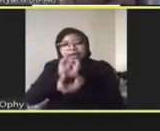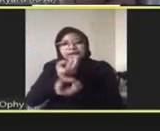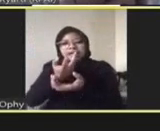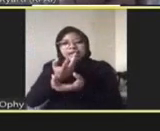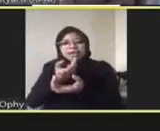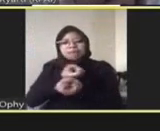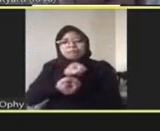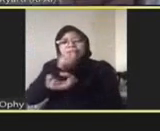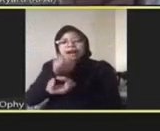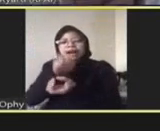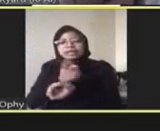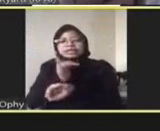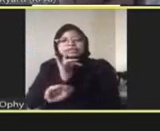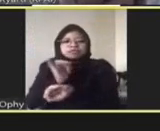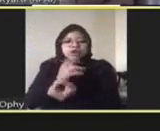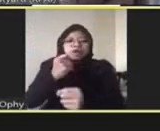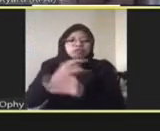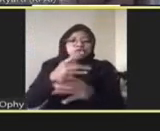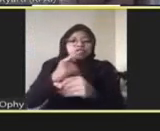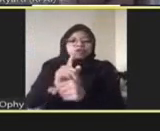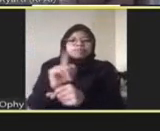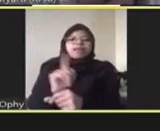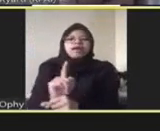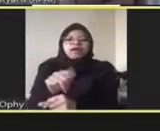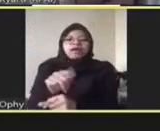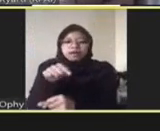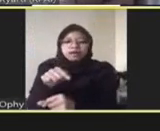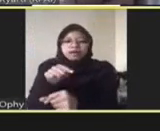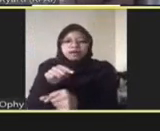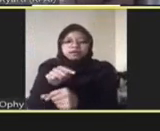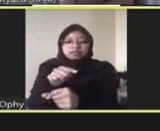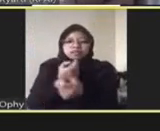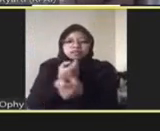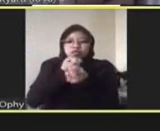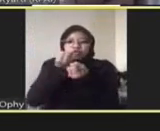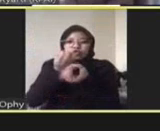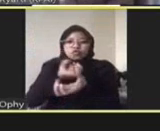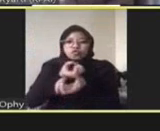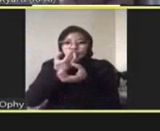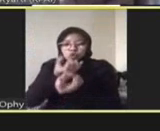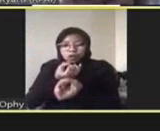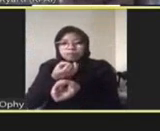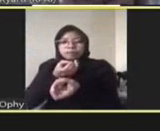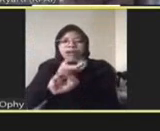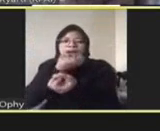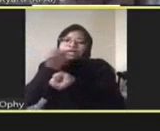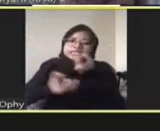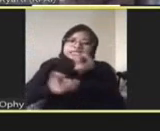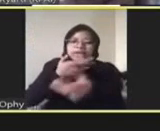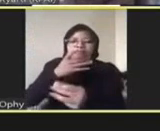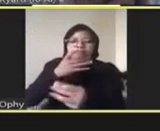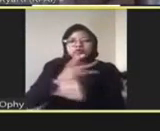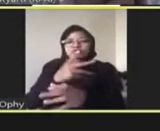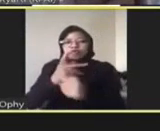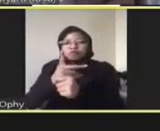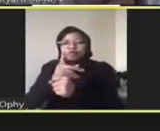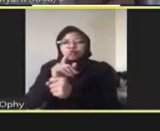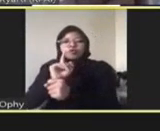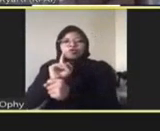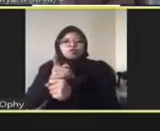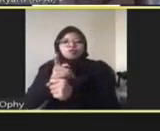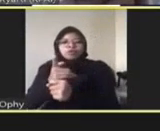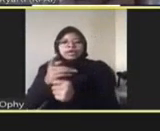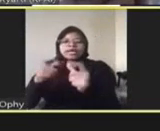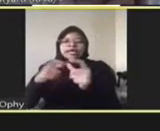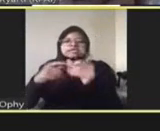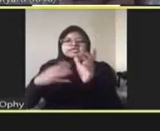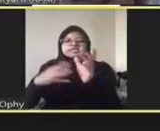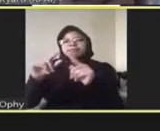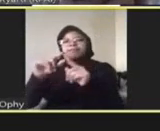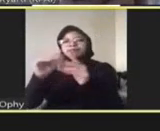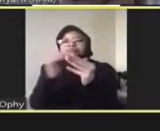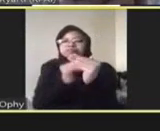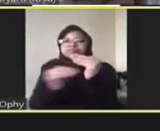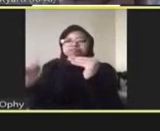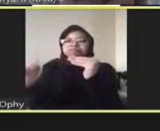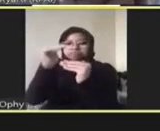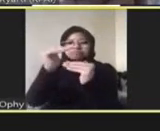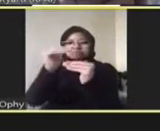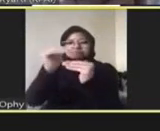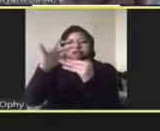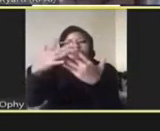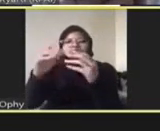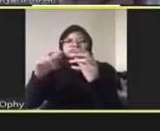sebenarnya guru ini? Guru ini mengajar di jenjang paling tinggi adalah yang berpartisipasi SMP dan